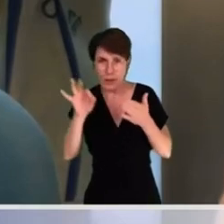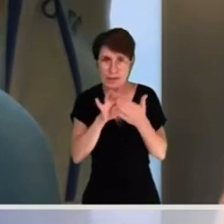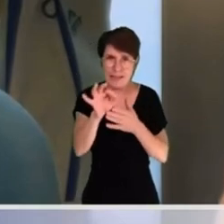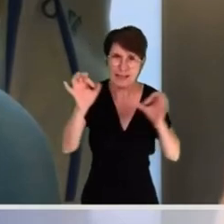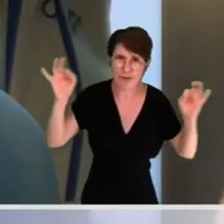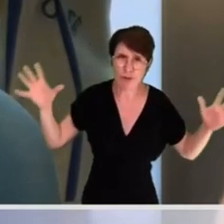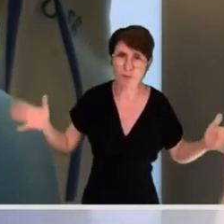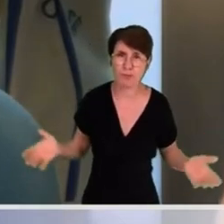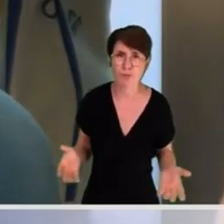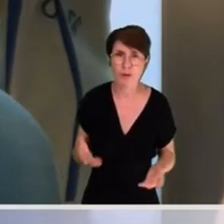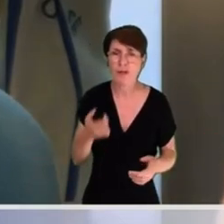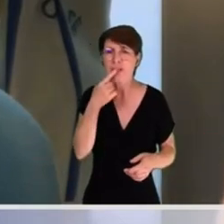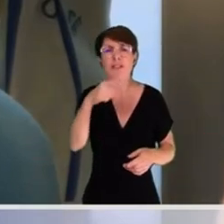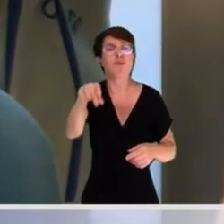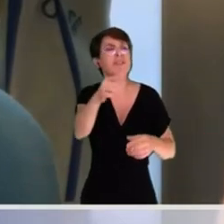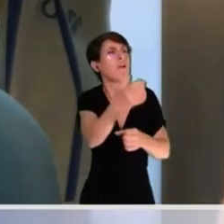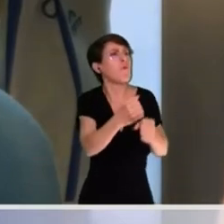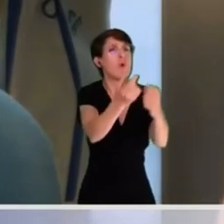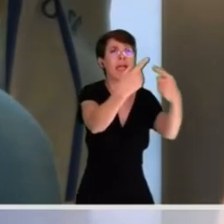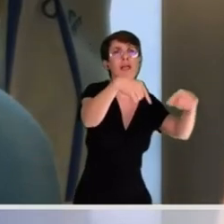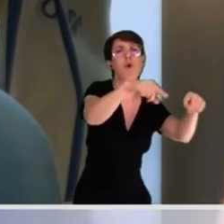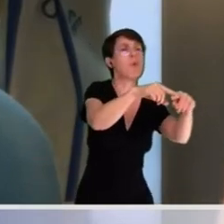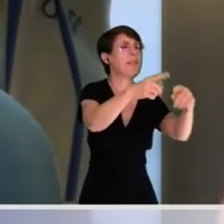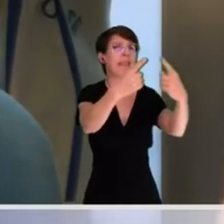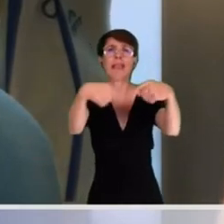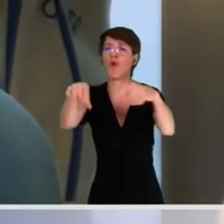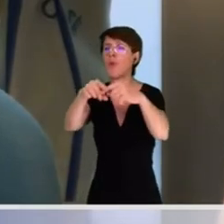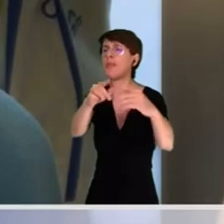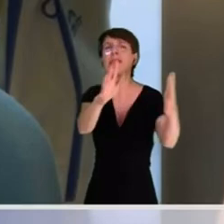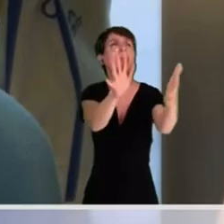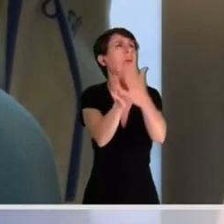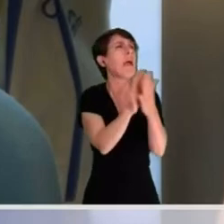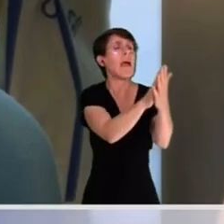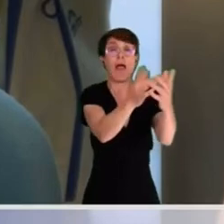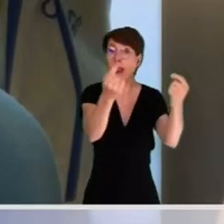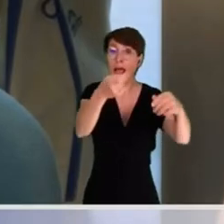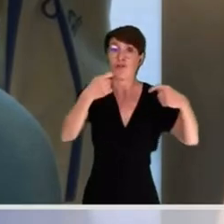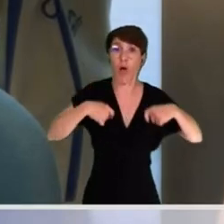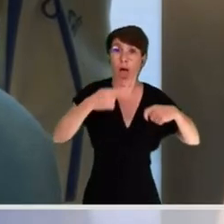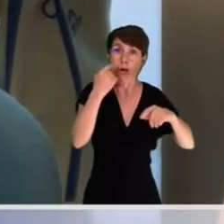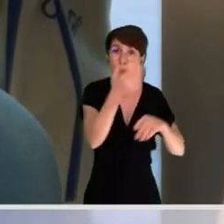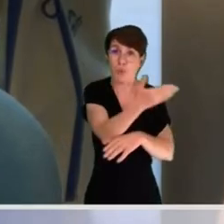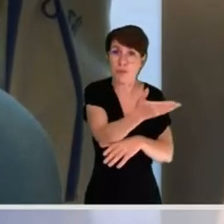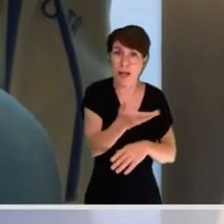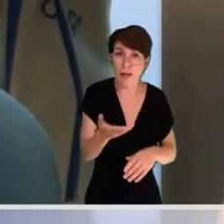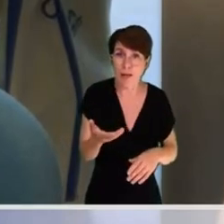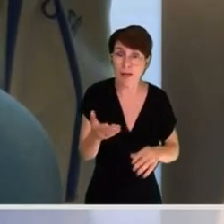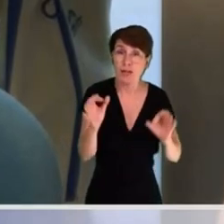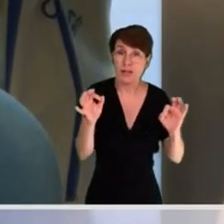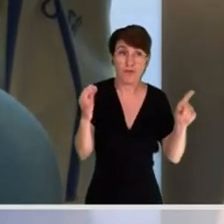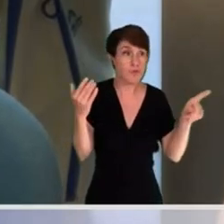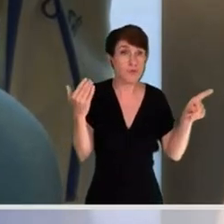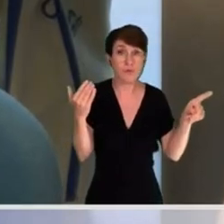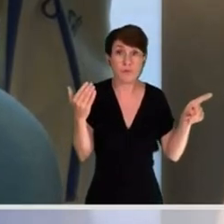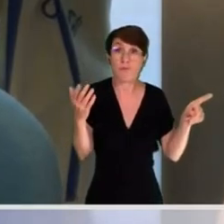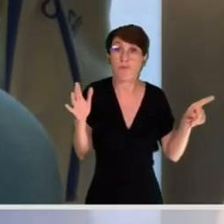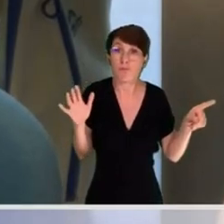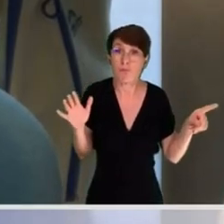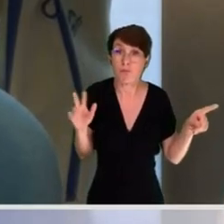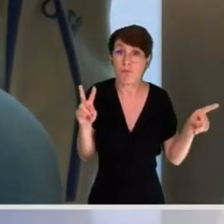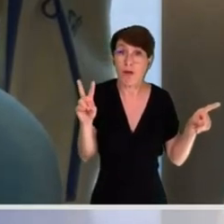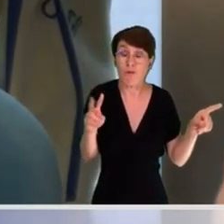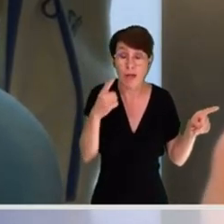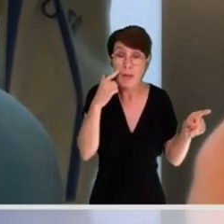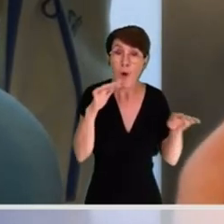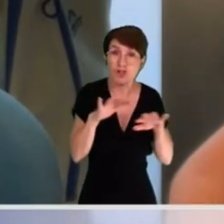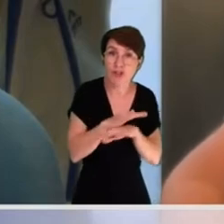des comités théodules de tous côtés qui ont un coût considérable. Et comme vient de le dire, j'avoue que je n'avais pas vu